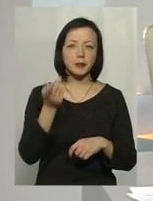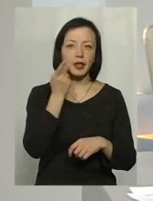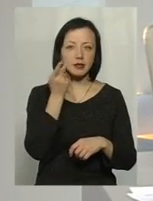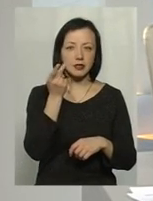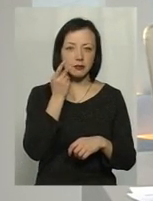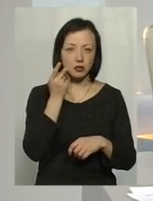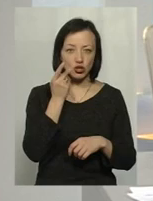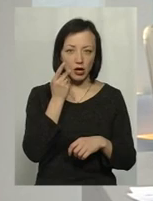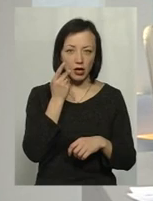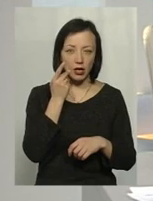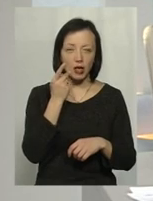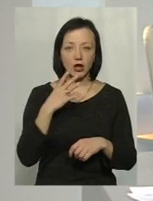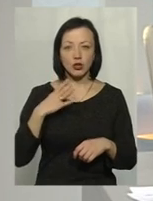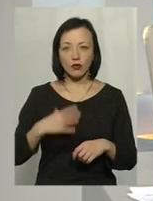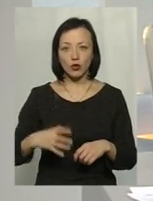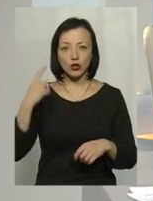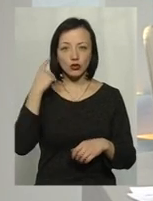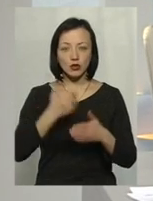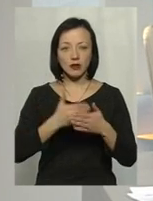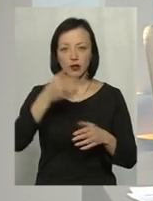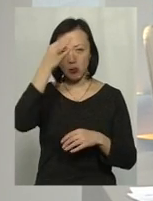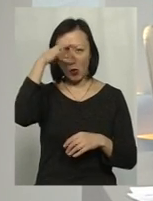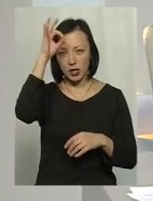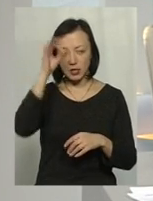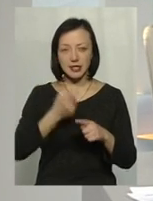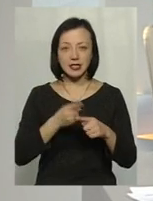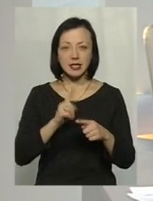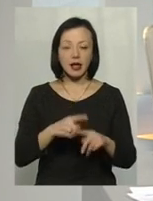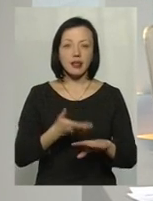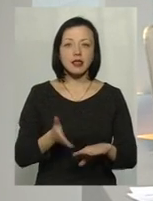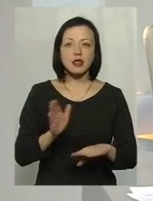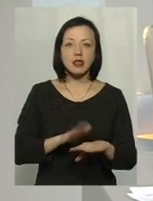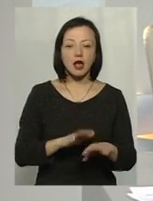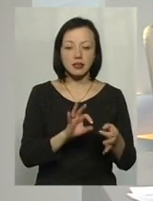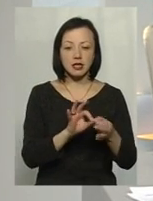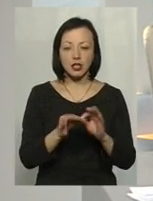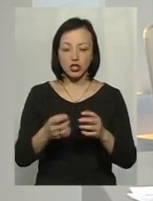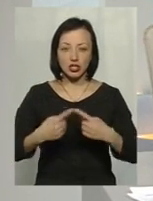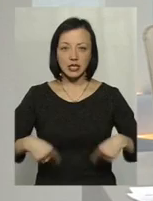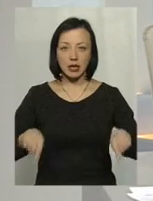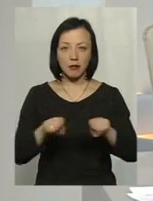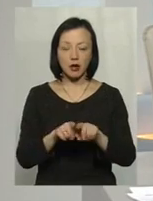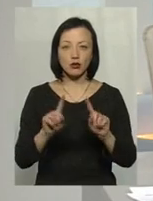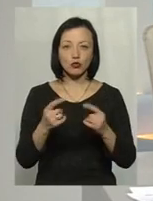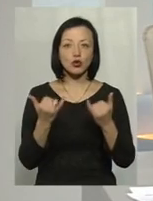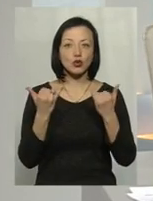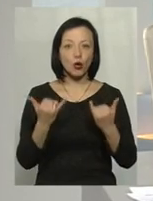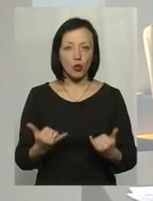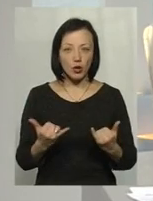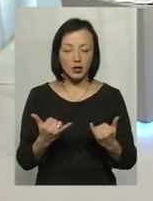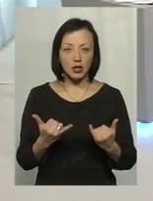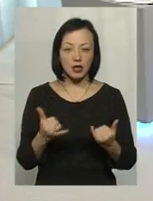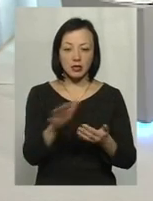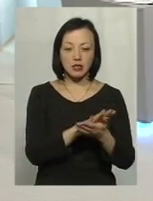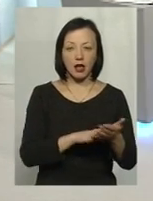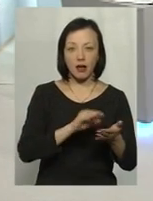зазвичай доводилося чути від поліцейських, що це найскладніший сегмент, тому що сьогодні заява